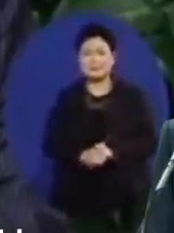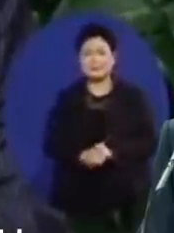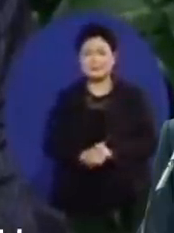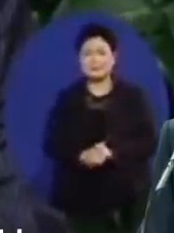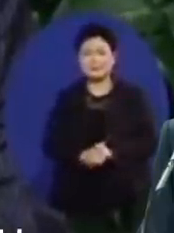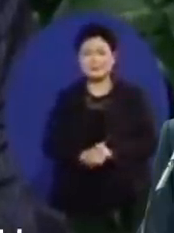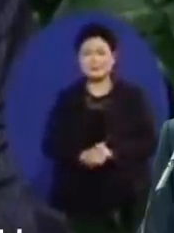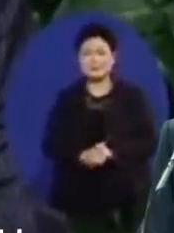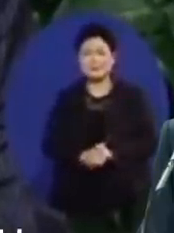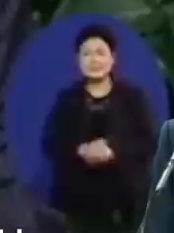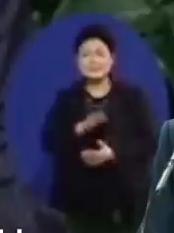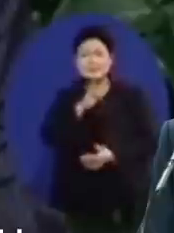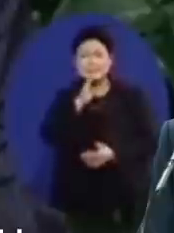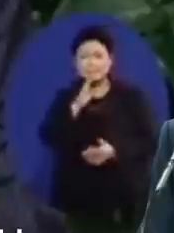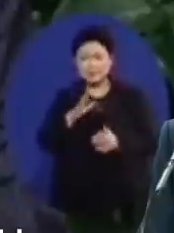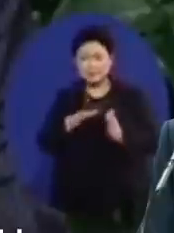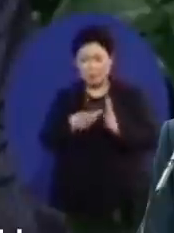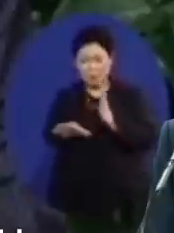그것도 뭐 아주 고약한